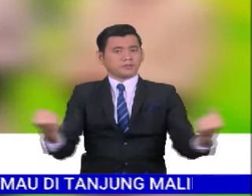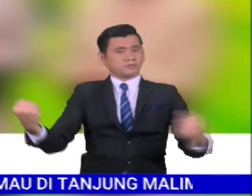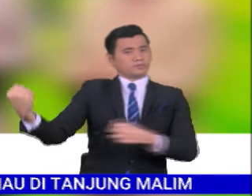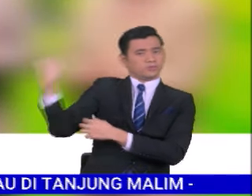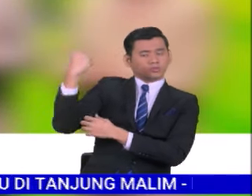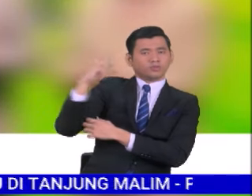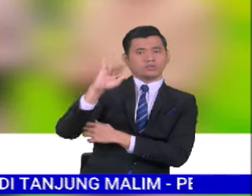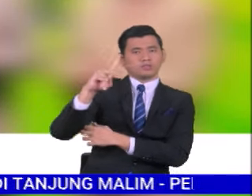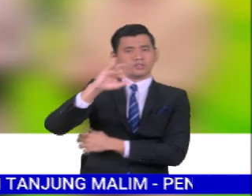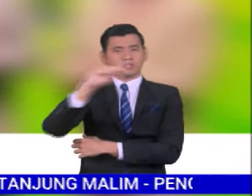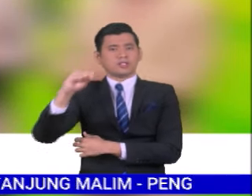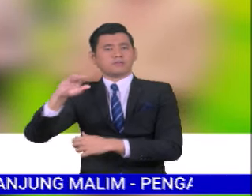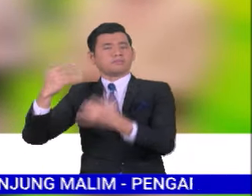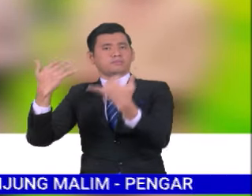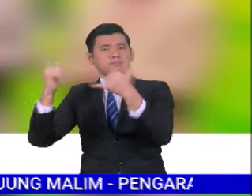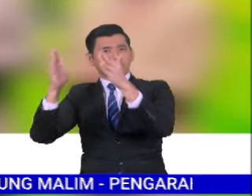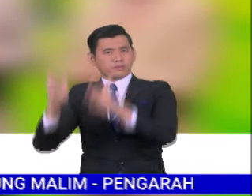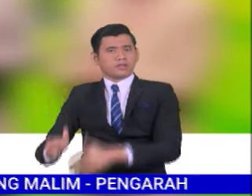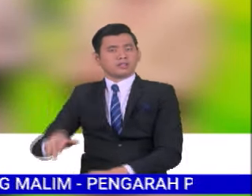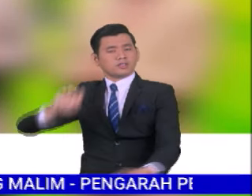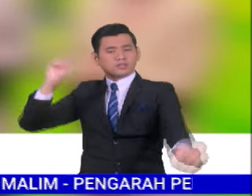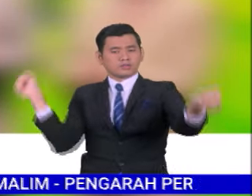ancah dan pemain